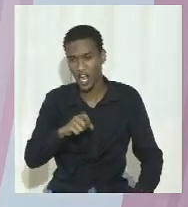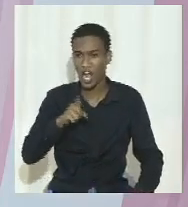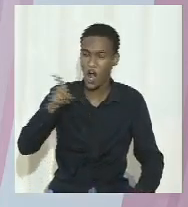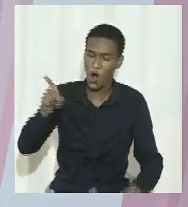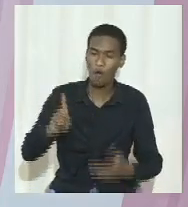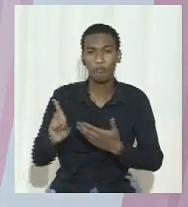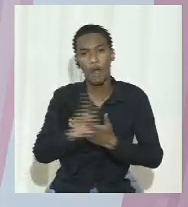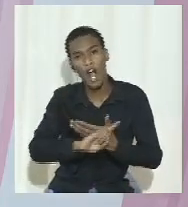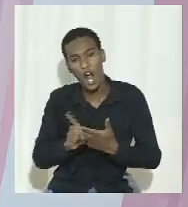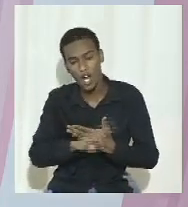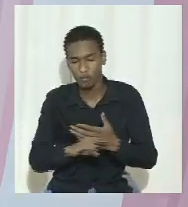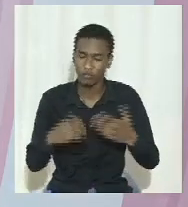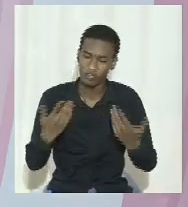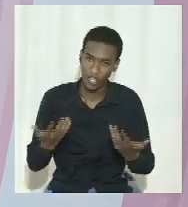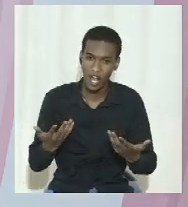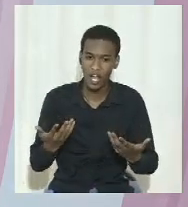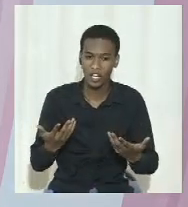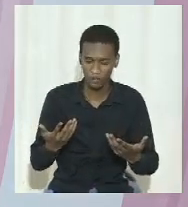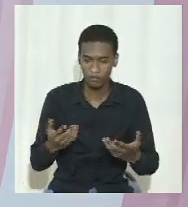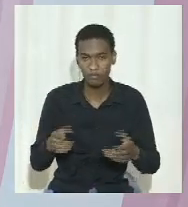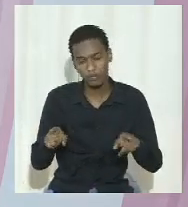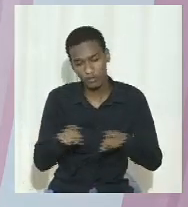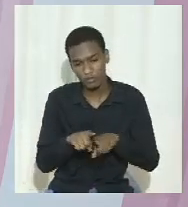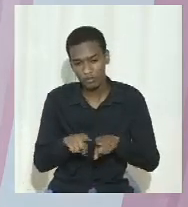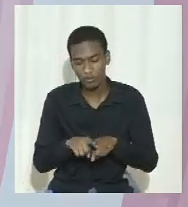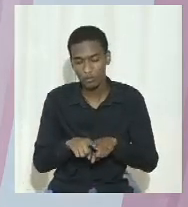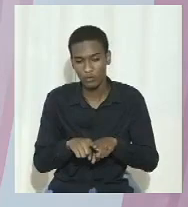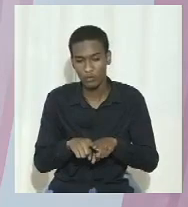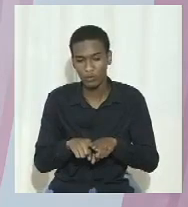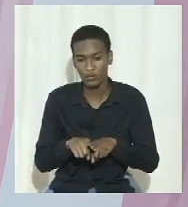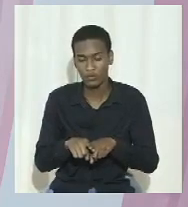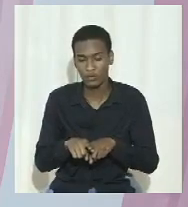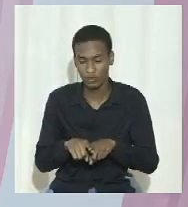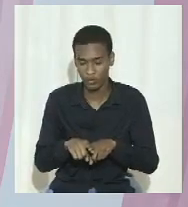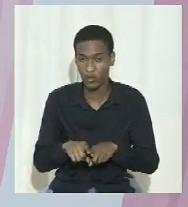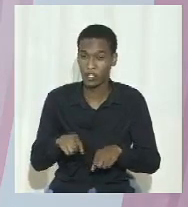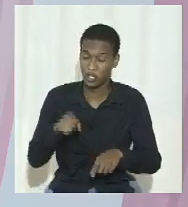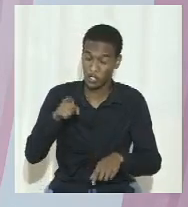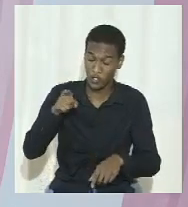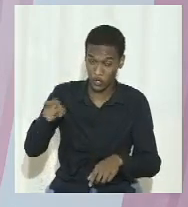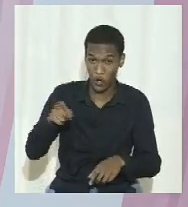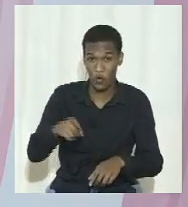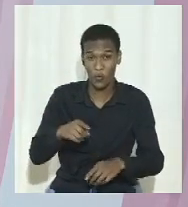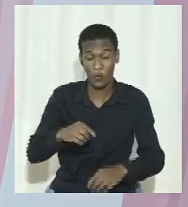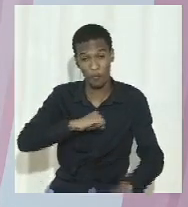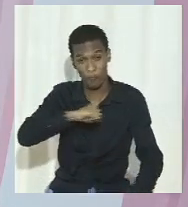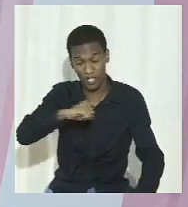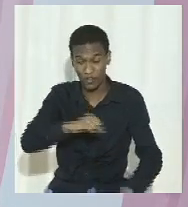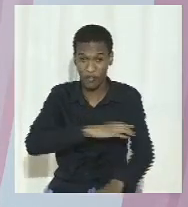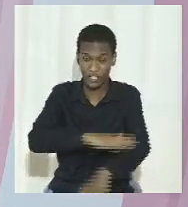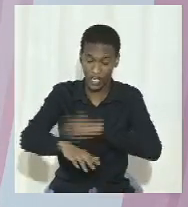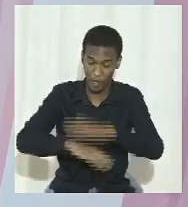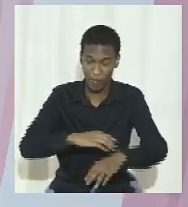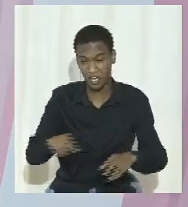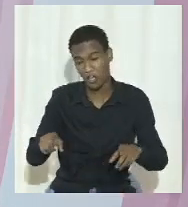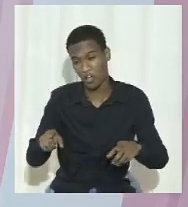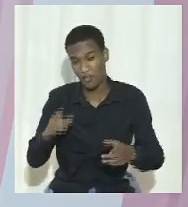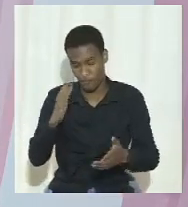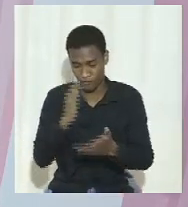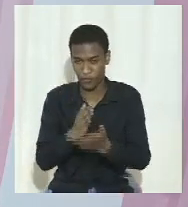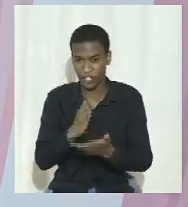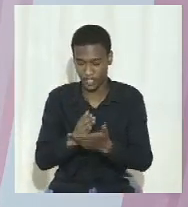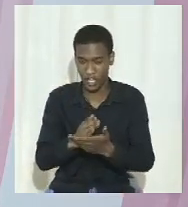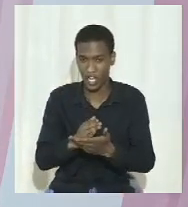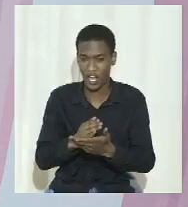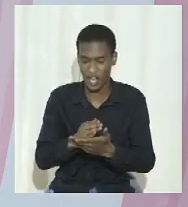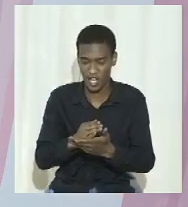ny tafiditra ao anatin'izy ireo ilay ordre professionnel de santé, satria mpisehatra ara-pahasalamana daholo